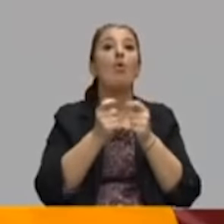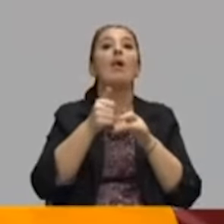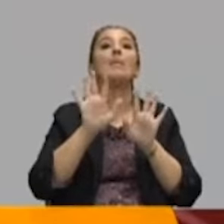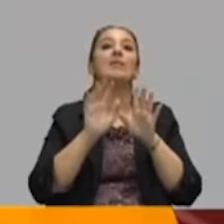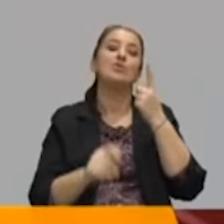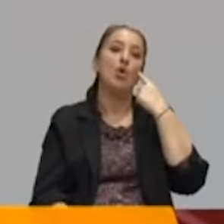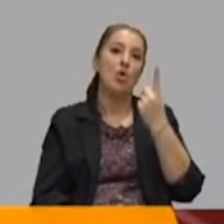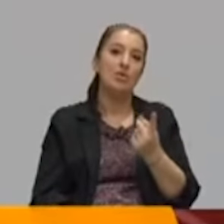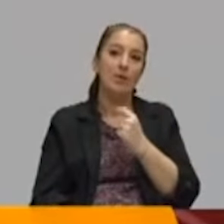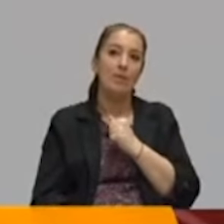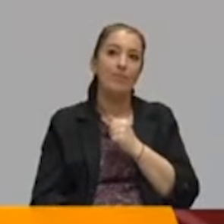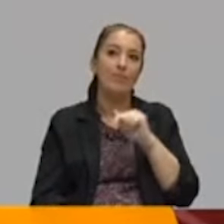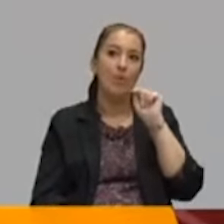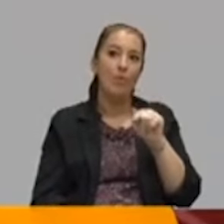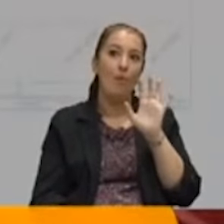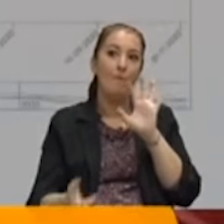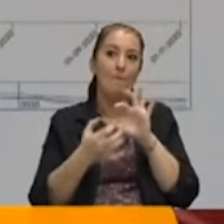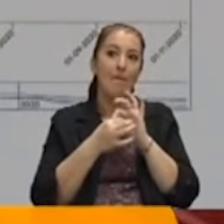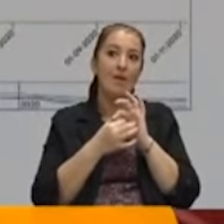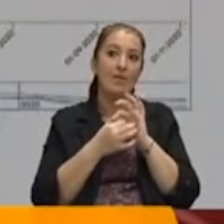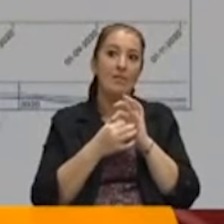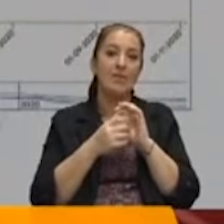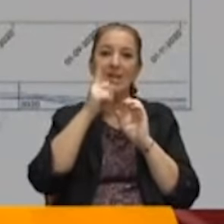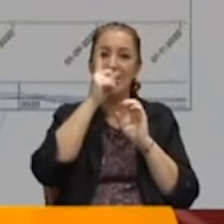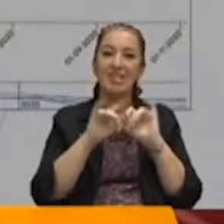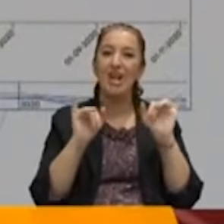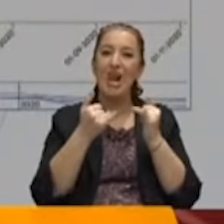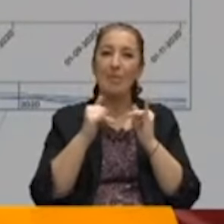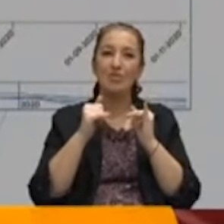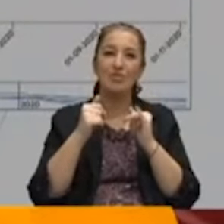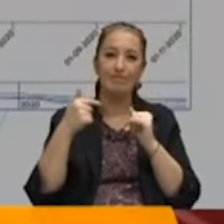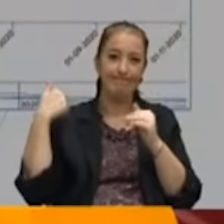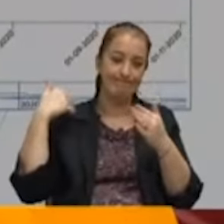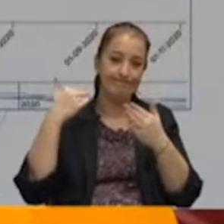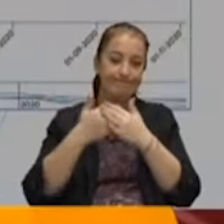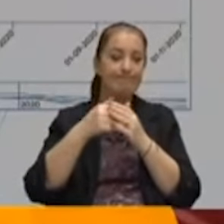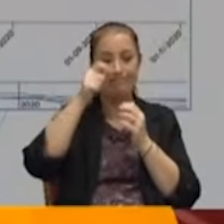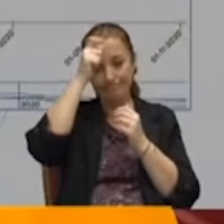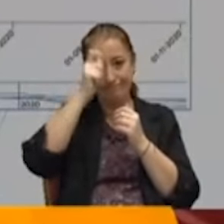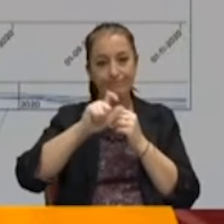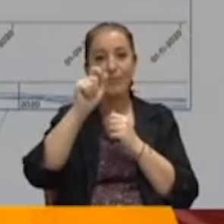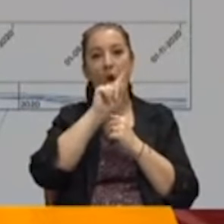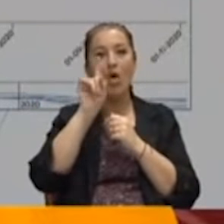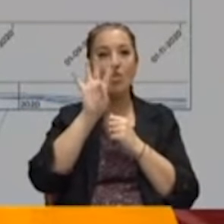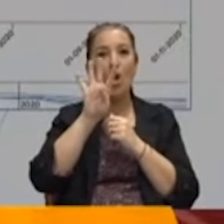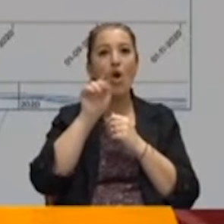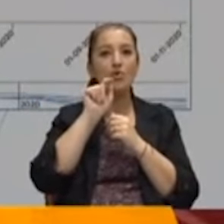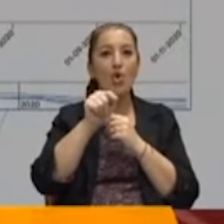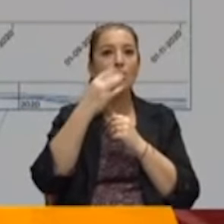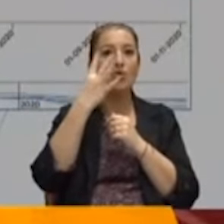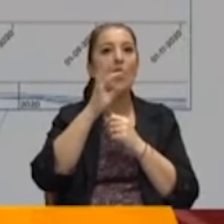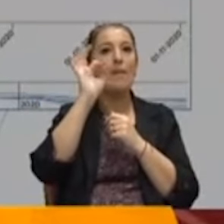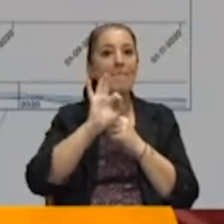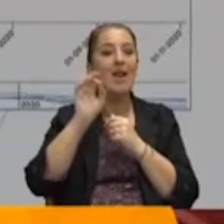gösteriyor. Bu bağlamda yılbaşından bu yana ülkede 14.4